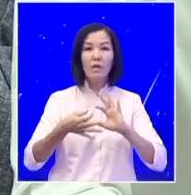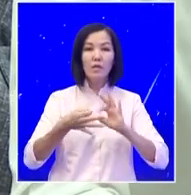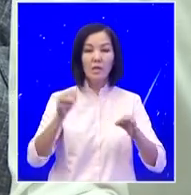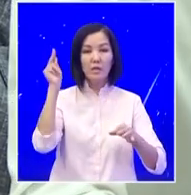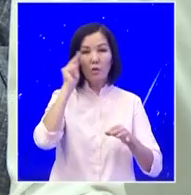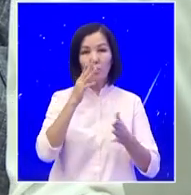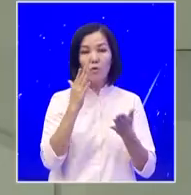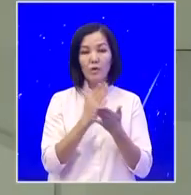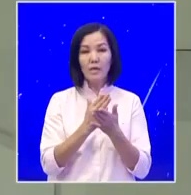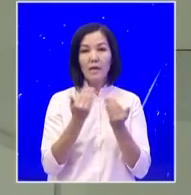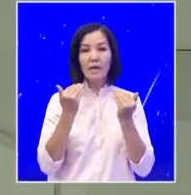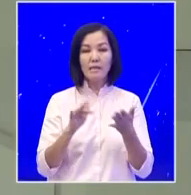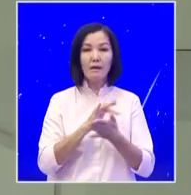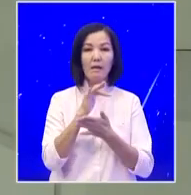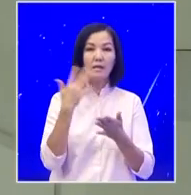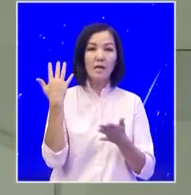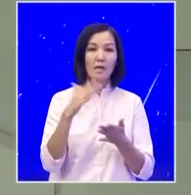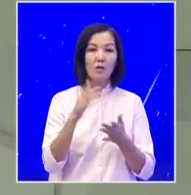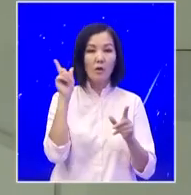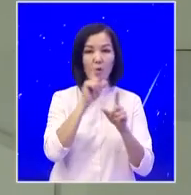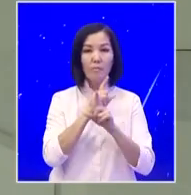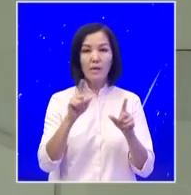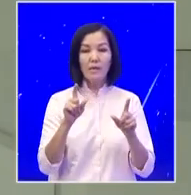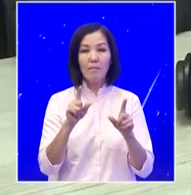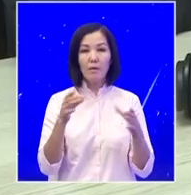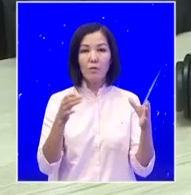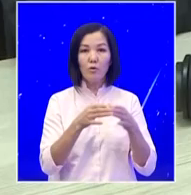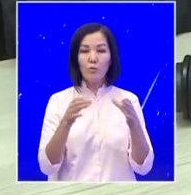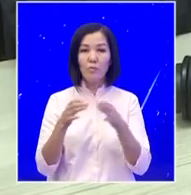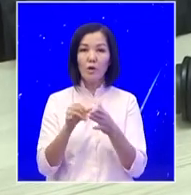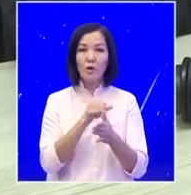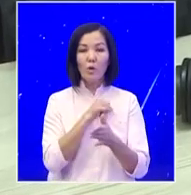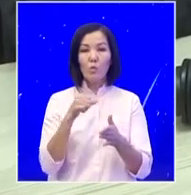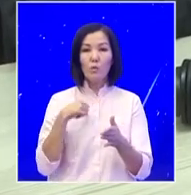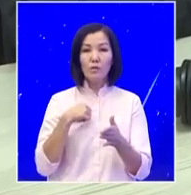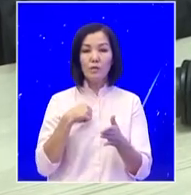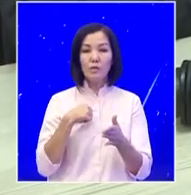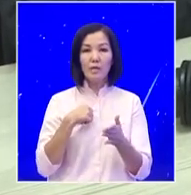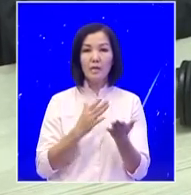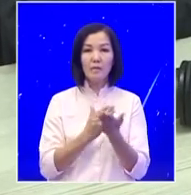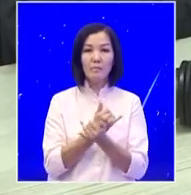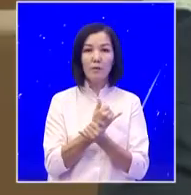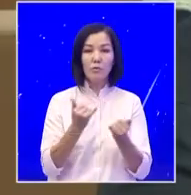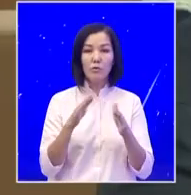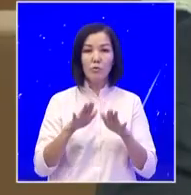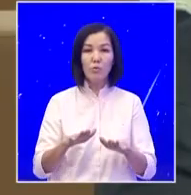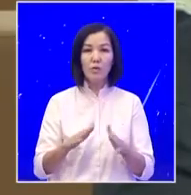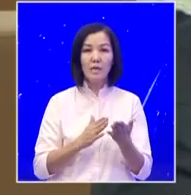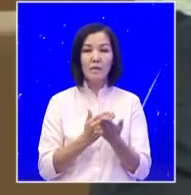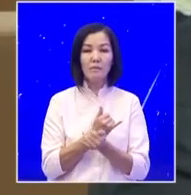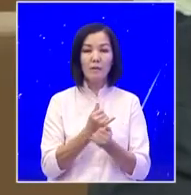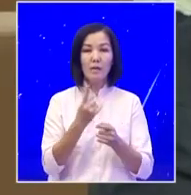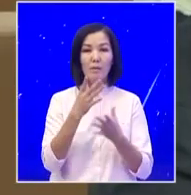үйренген. Қазірде олар қаладағы 50-ге тарта мекеме мен ұйымдардағы өзіне өзі қызмет көрсету бұрыштарында қызмет етуде. Күніне